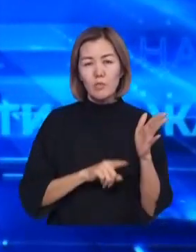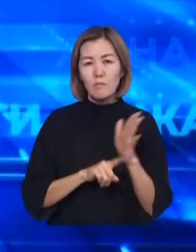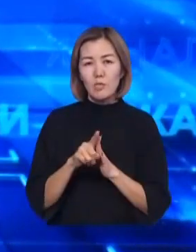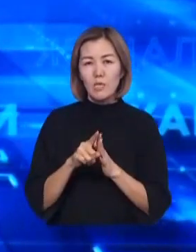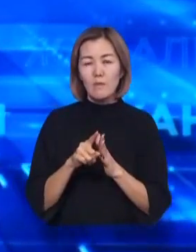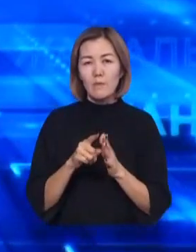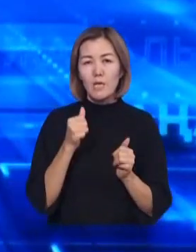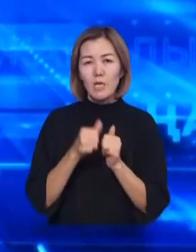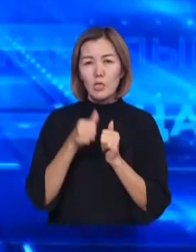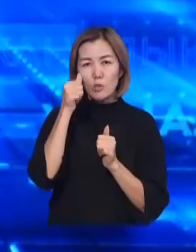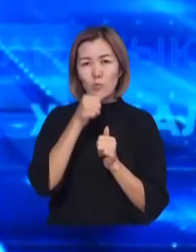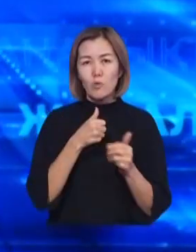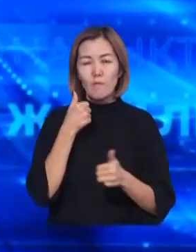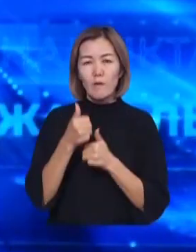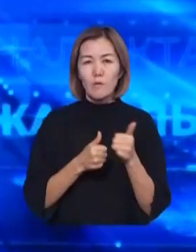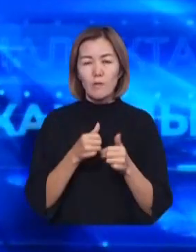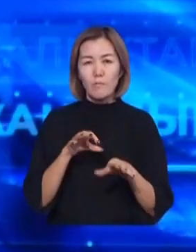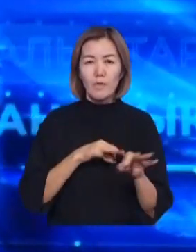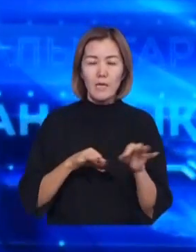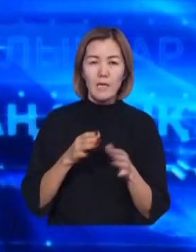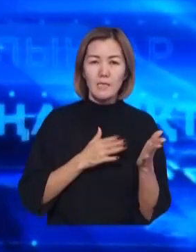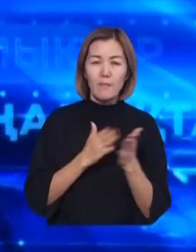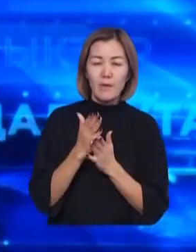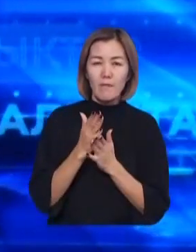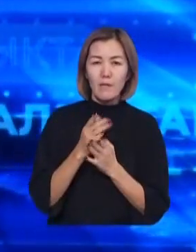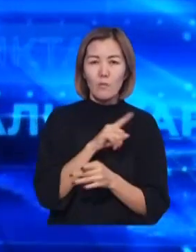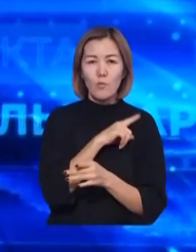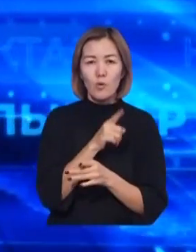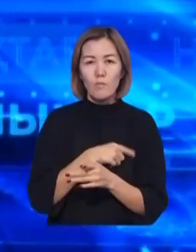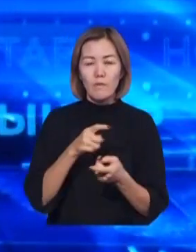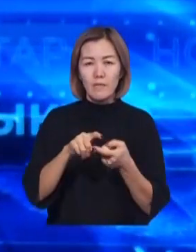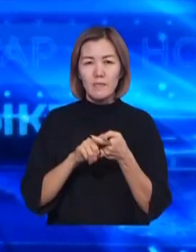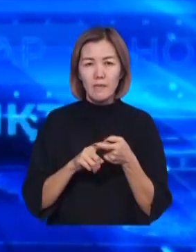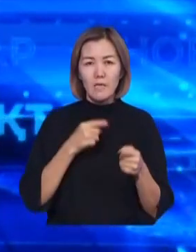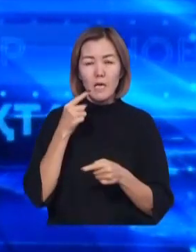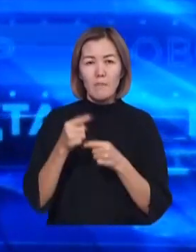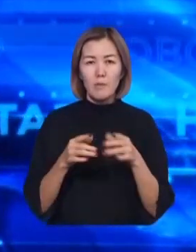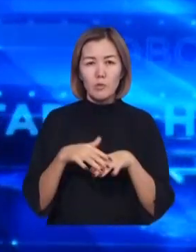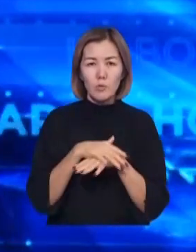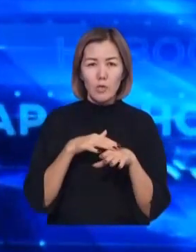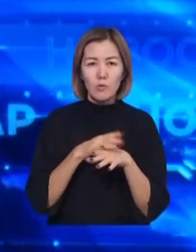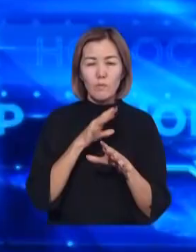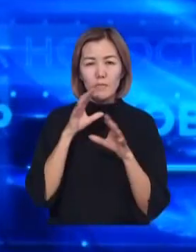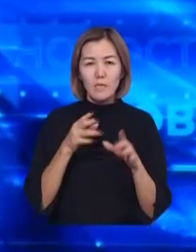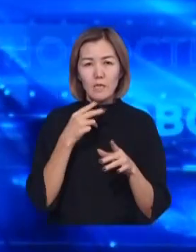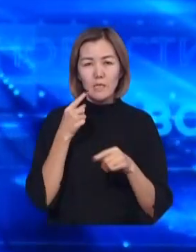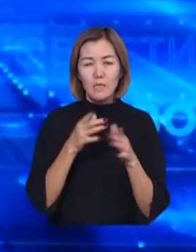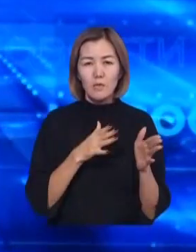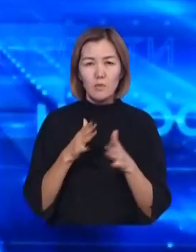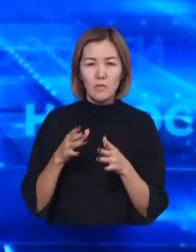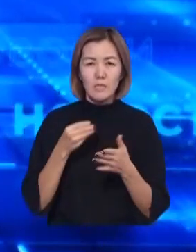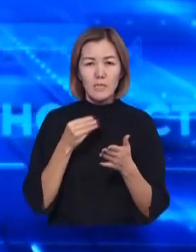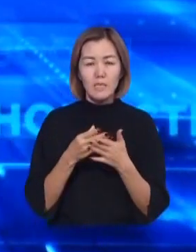успешным началом ежегодного конкурса стал проект направленный на укрепление связей между народами и сохранение традиционных ценностей